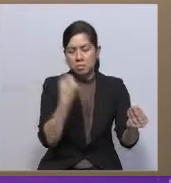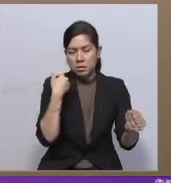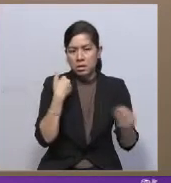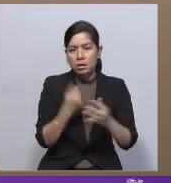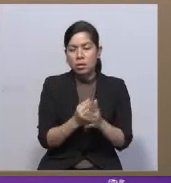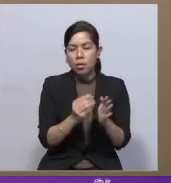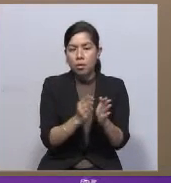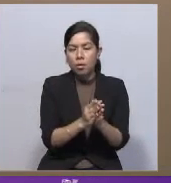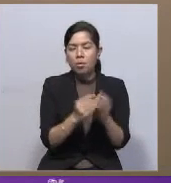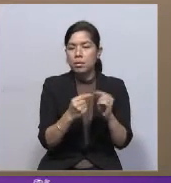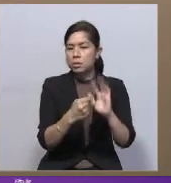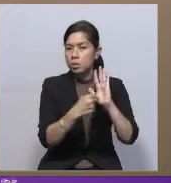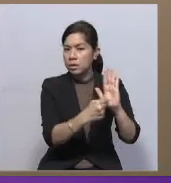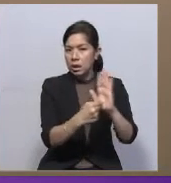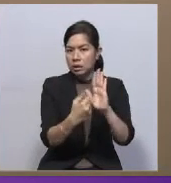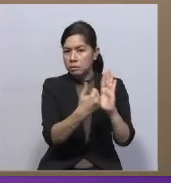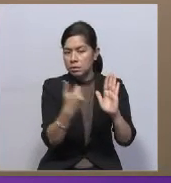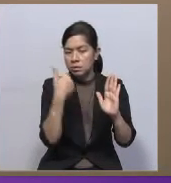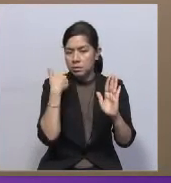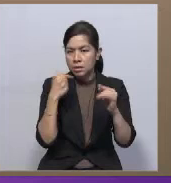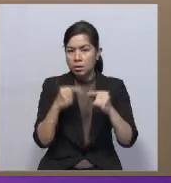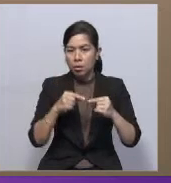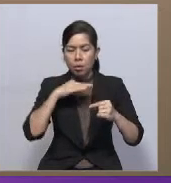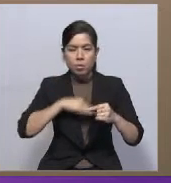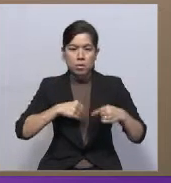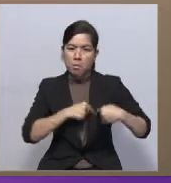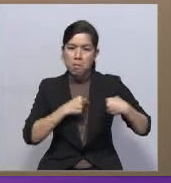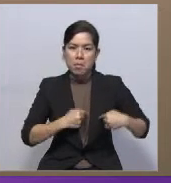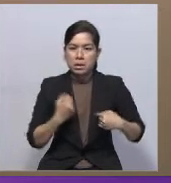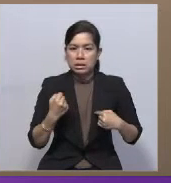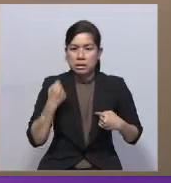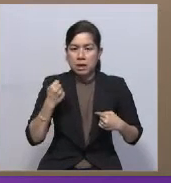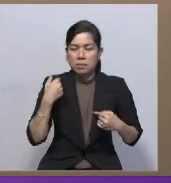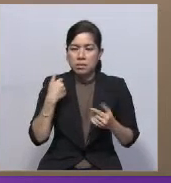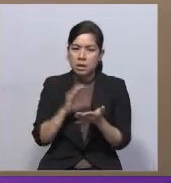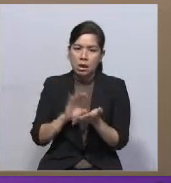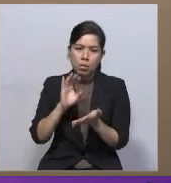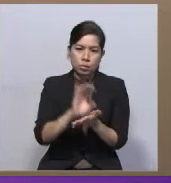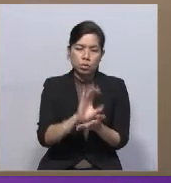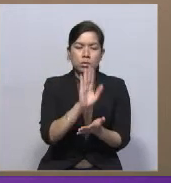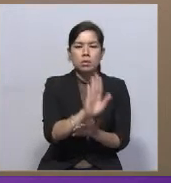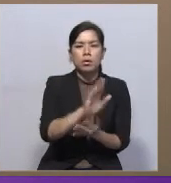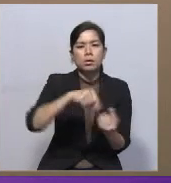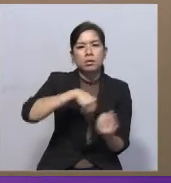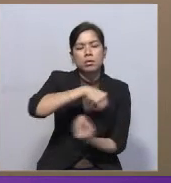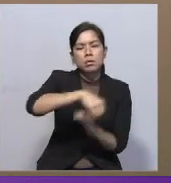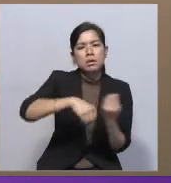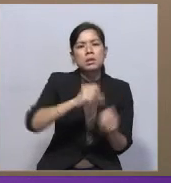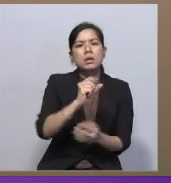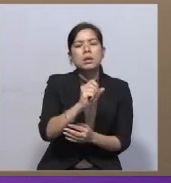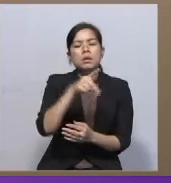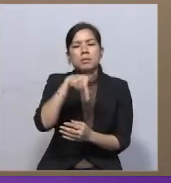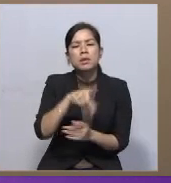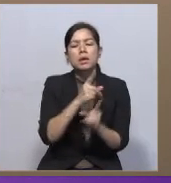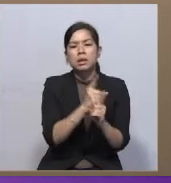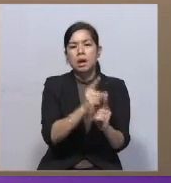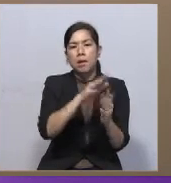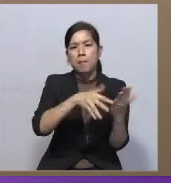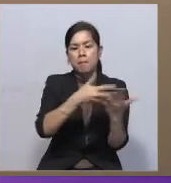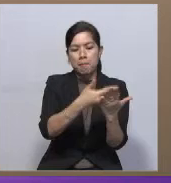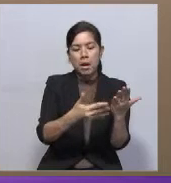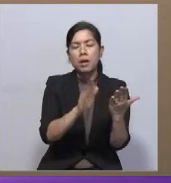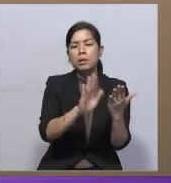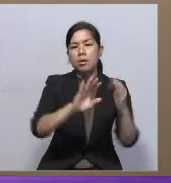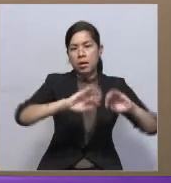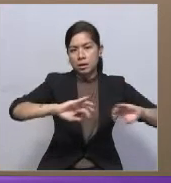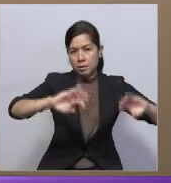ำเร็จจะยังเป็นต้นแบบและสร้างความเชื่อมั่นให้กับการลงทุนในพื้นที่เขตเศรษฐกิจพิเศษอื่นๆตามนโยบายรัฐบาลต่อ